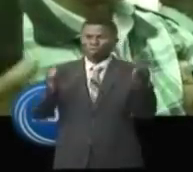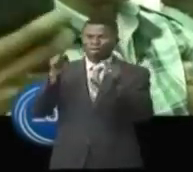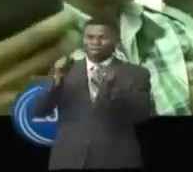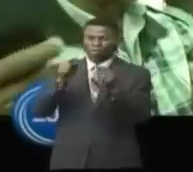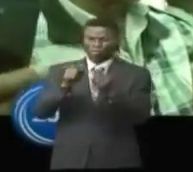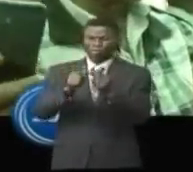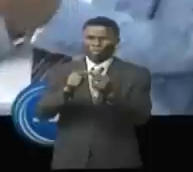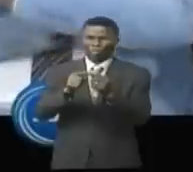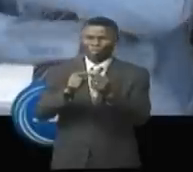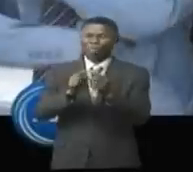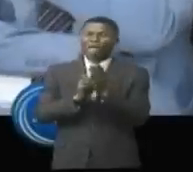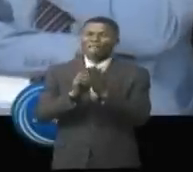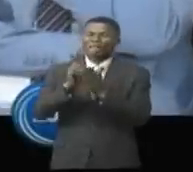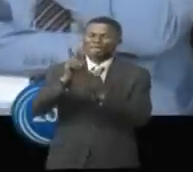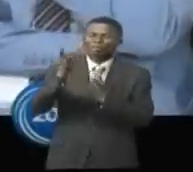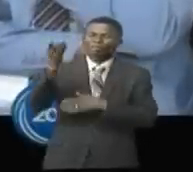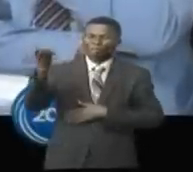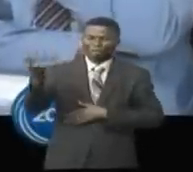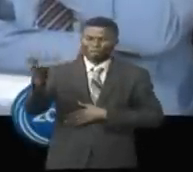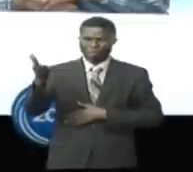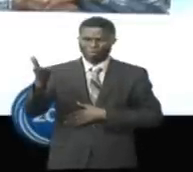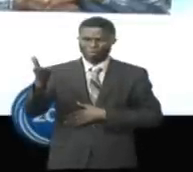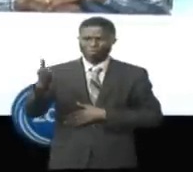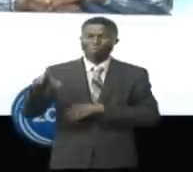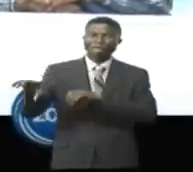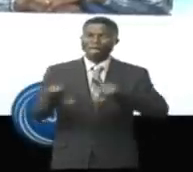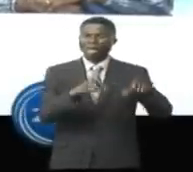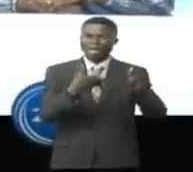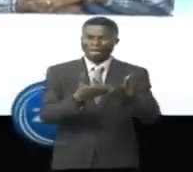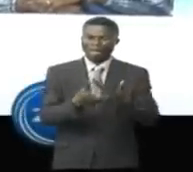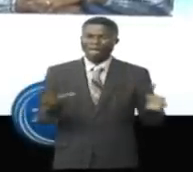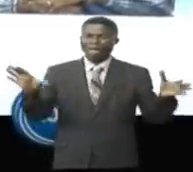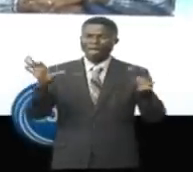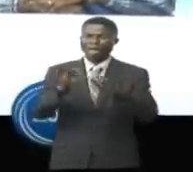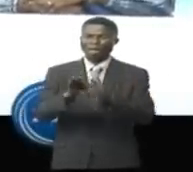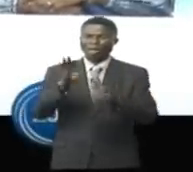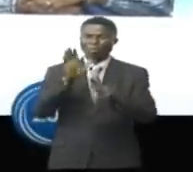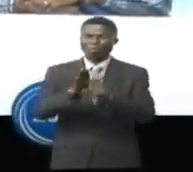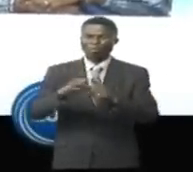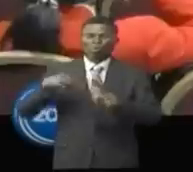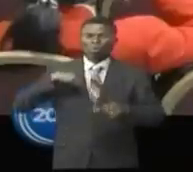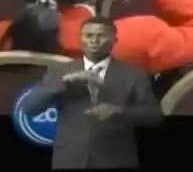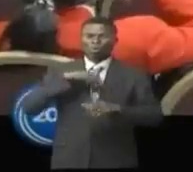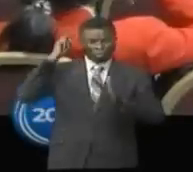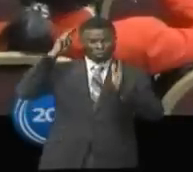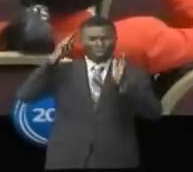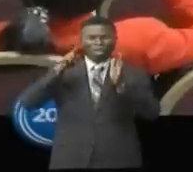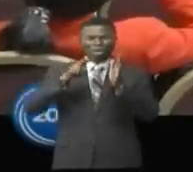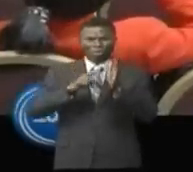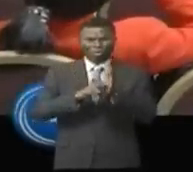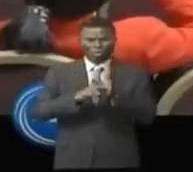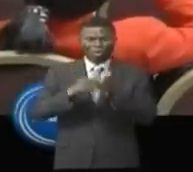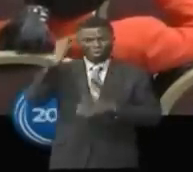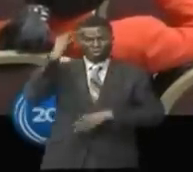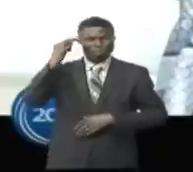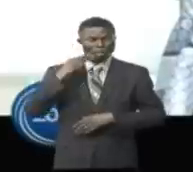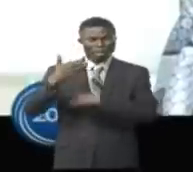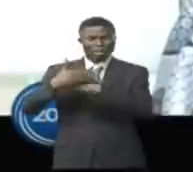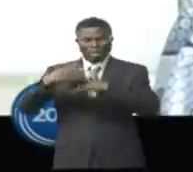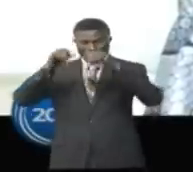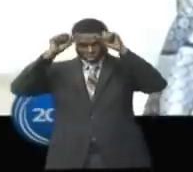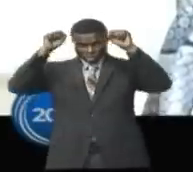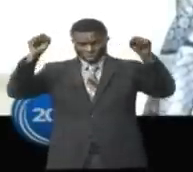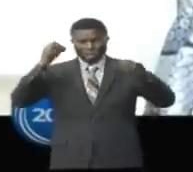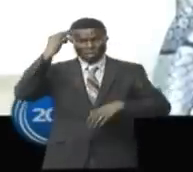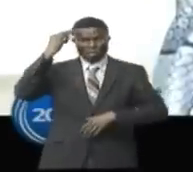prendre l'envol. Par ailleurs, cette activité a réuni plusieurs membres du gouvernement, notamment la ministre près le président,